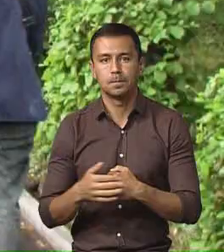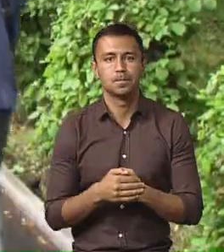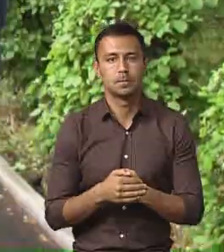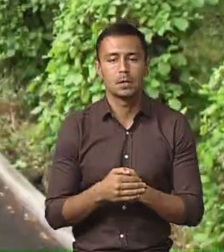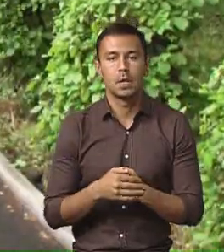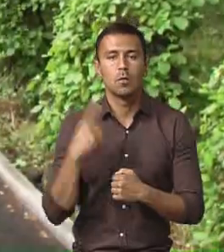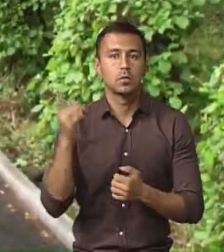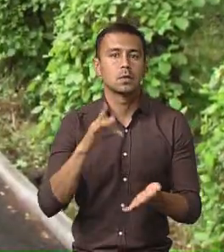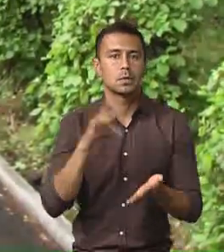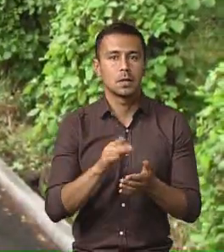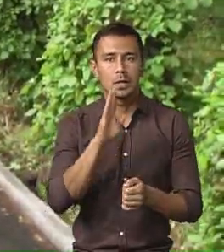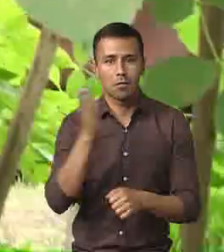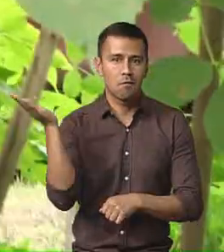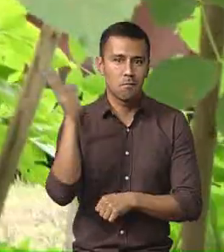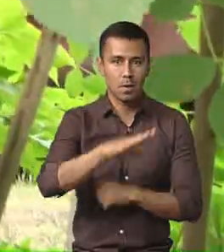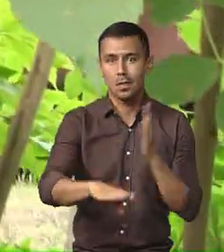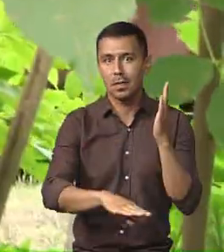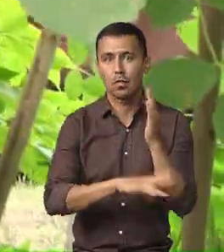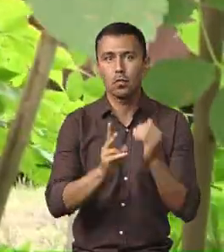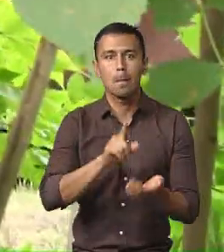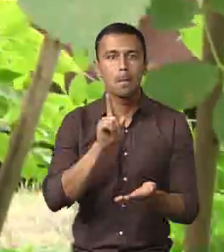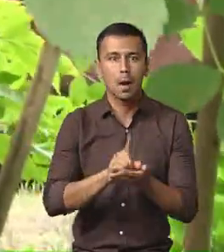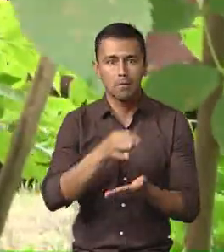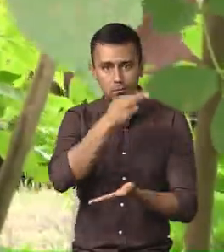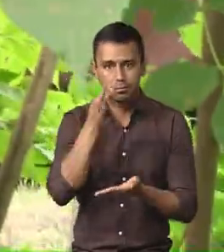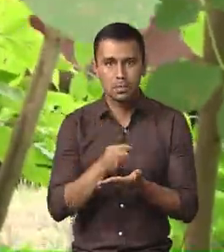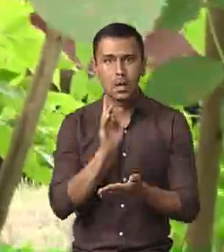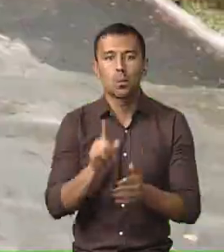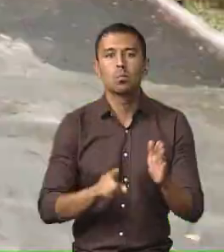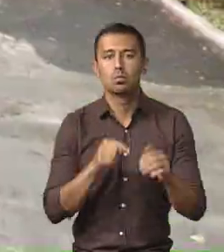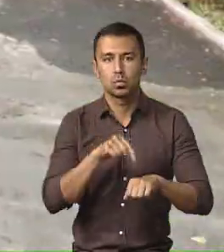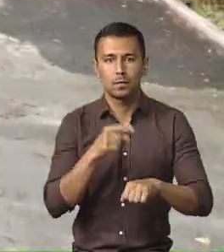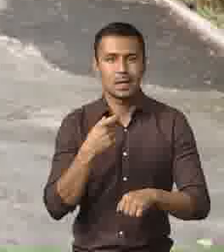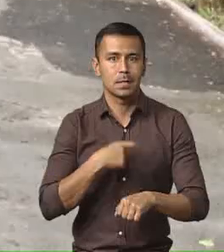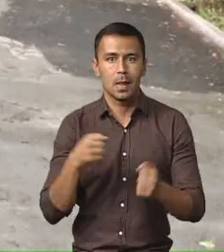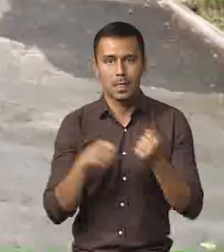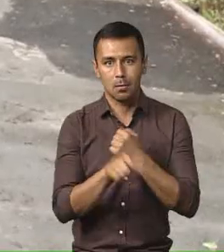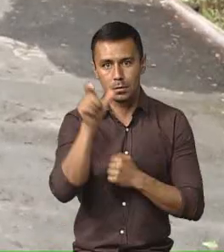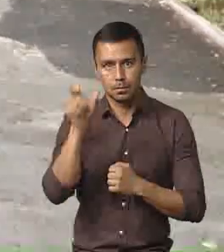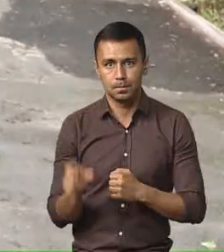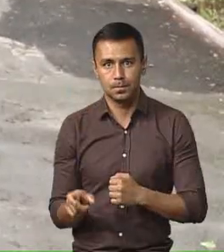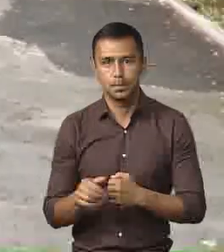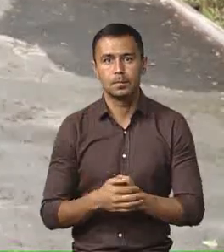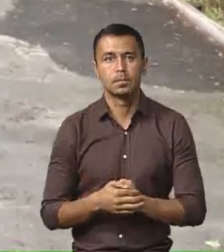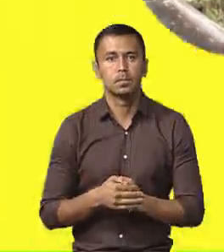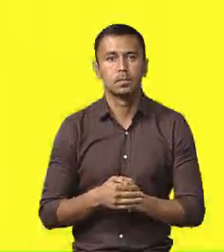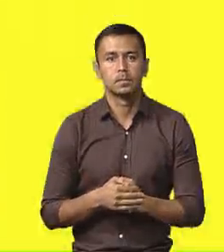В обласному центрі на жінку впало дерево. Хто має за це відповісти та як почуває себе травмована?